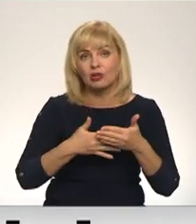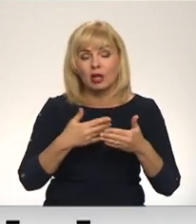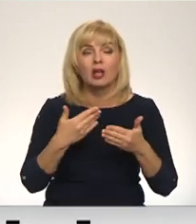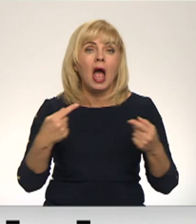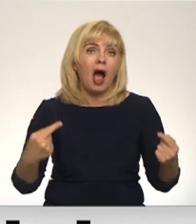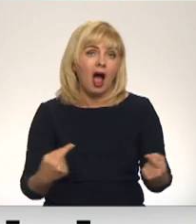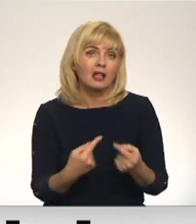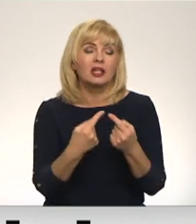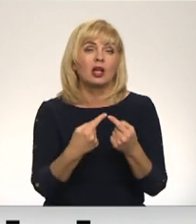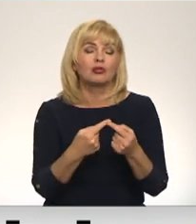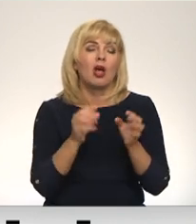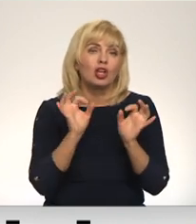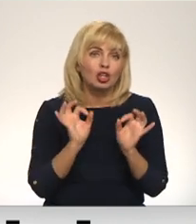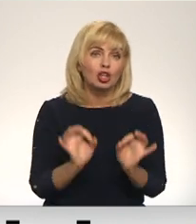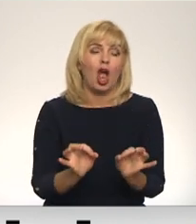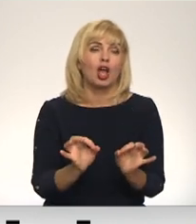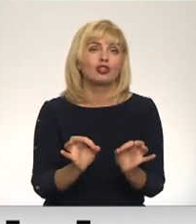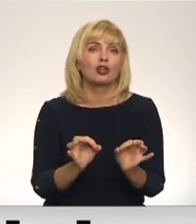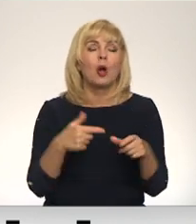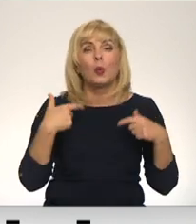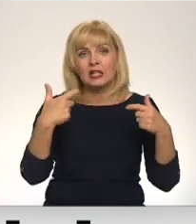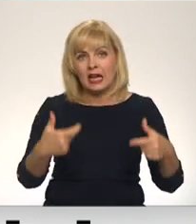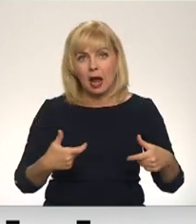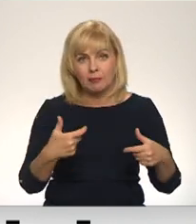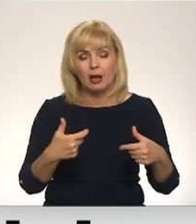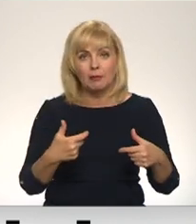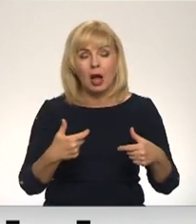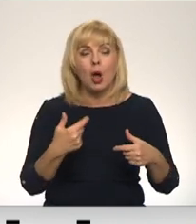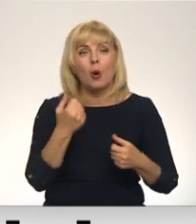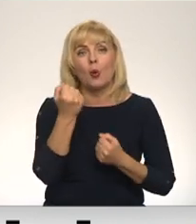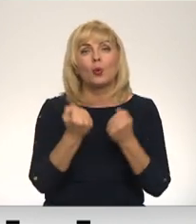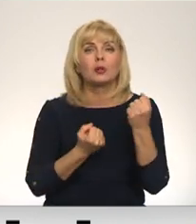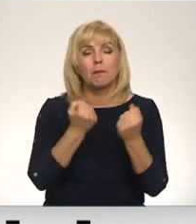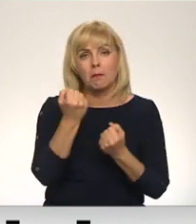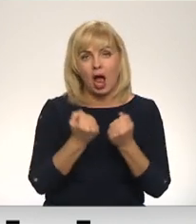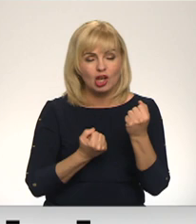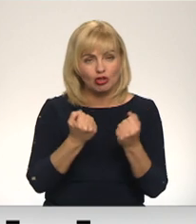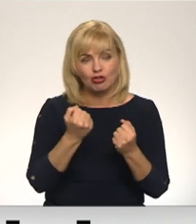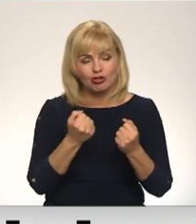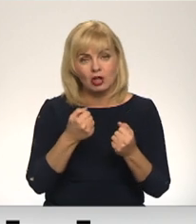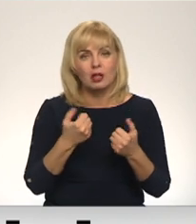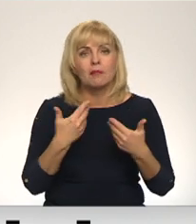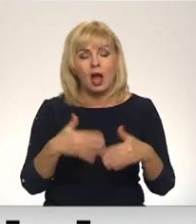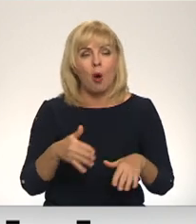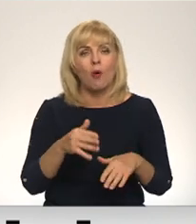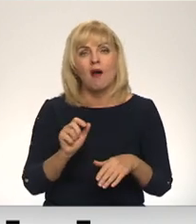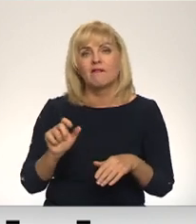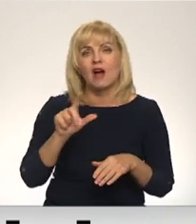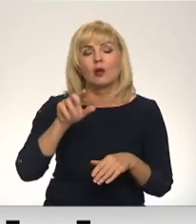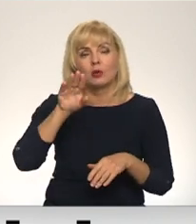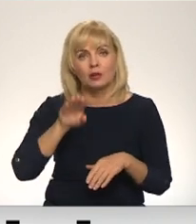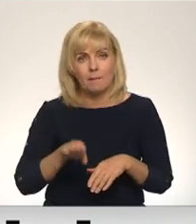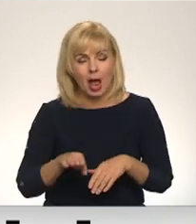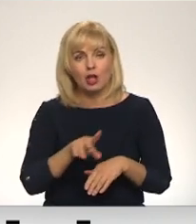attiecas tieši uz riepām uz transporta līdzekļiem, bet nu jau kādus vairākus